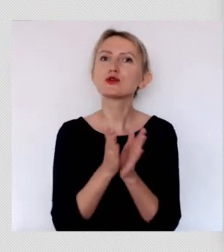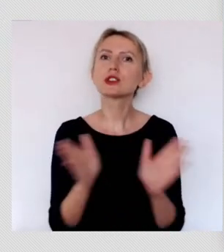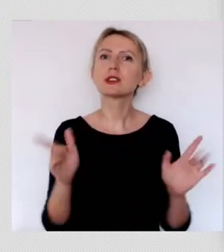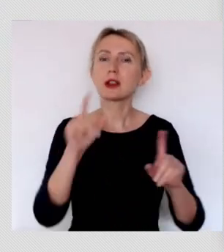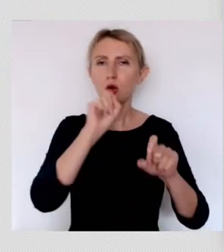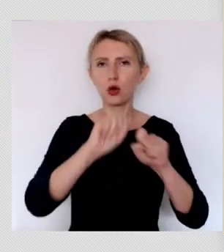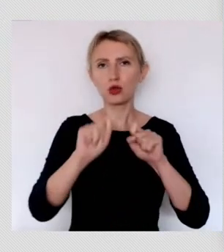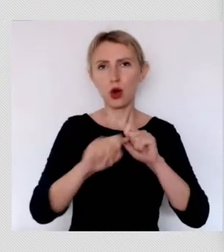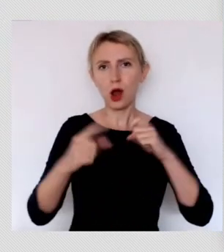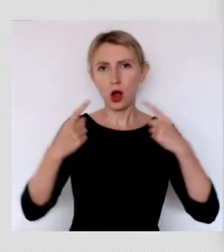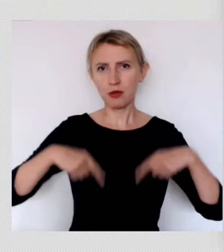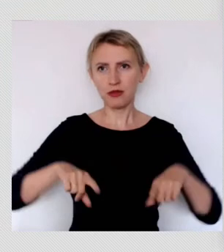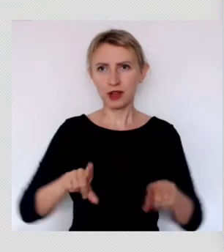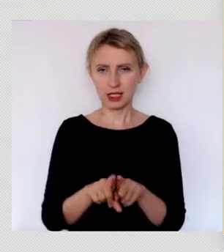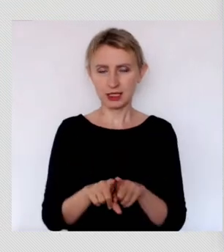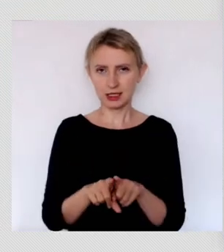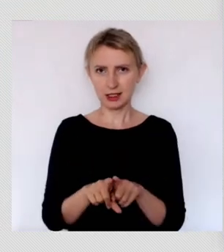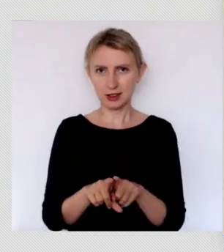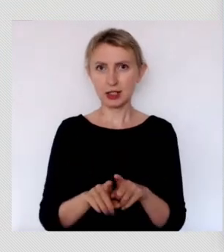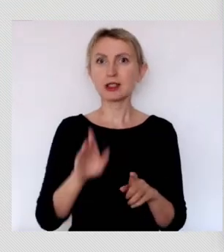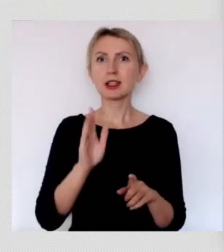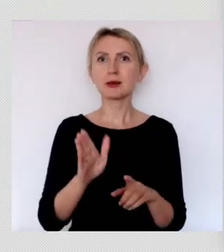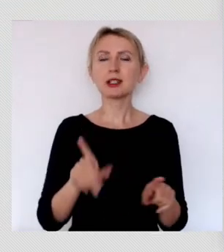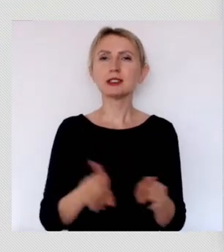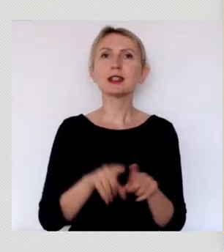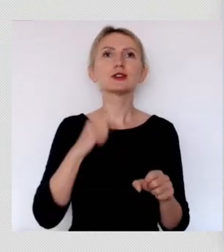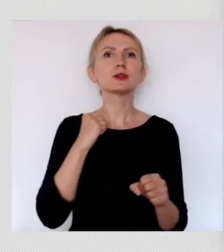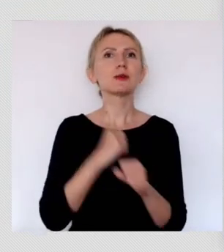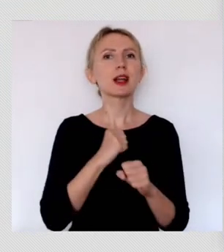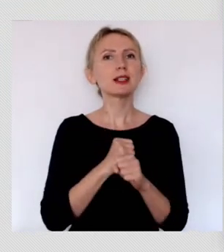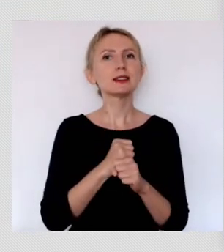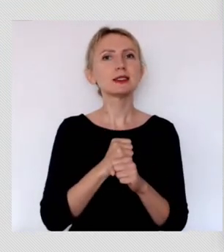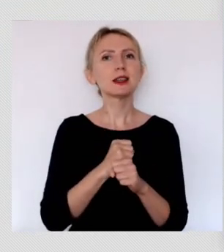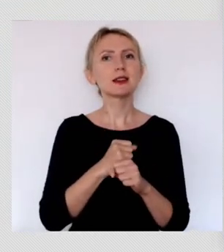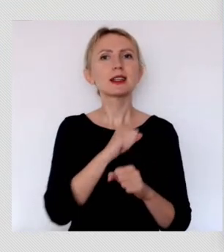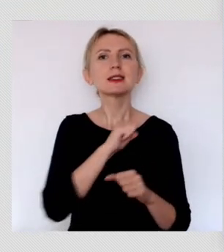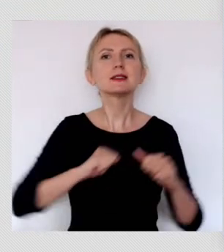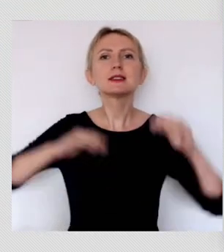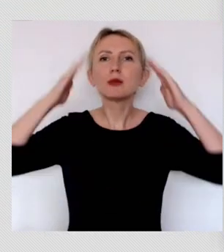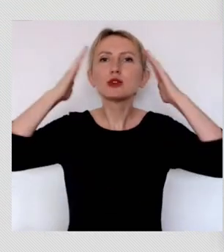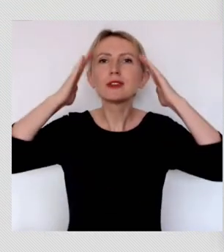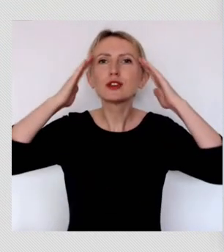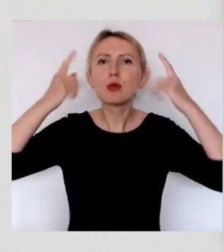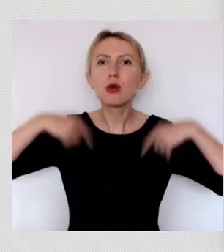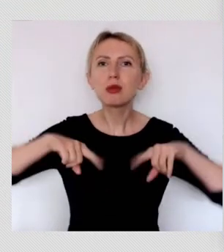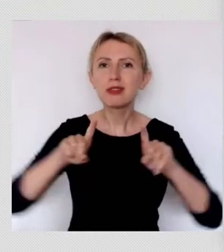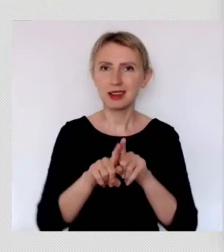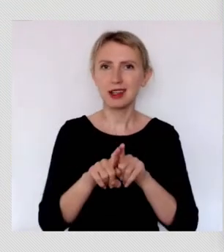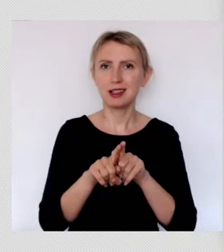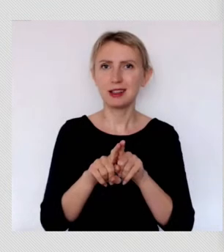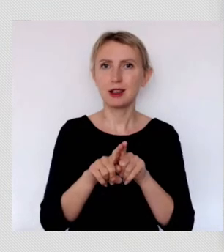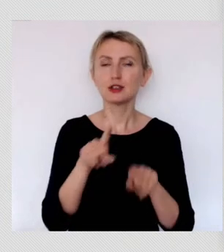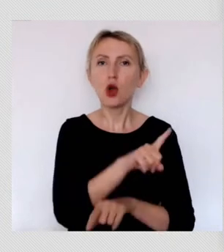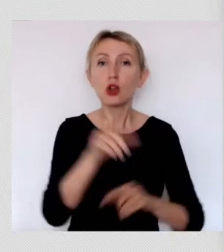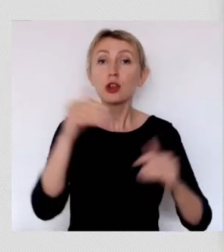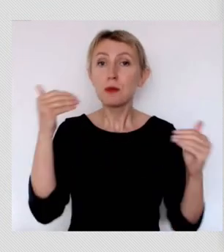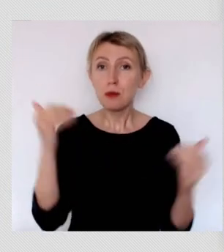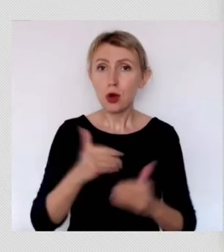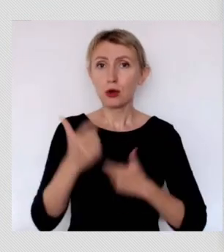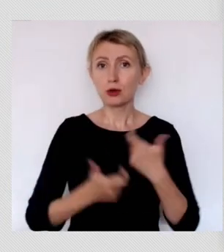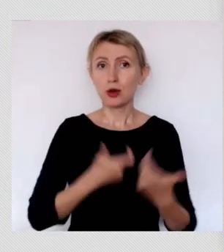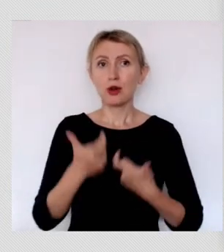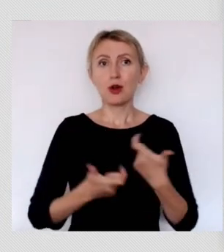obywatelska, w którym będzie odbywała się praca nad samoświadomością obywateli tego, że mogą coś takiego robić,